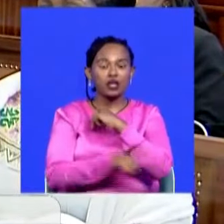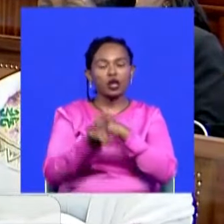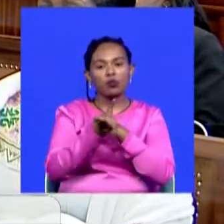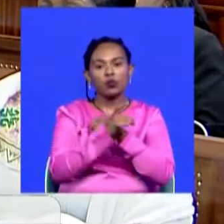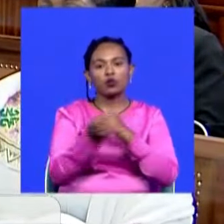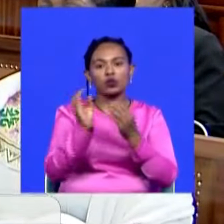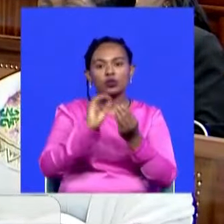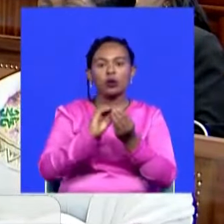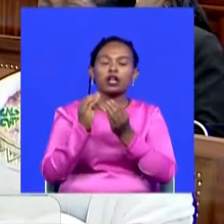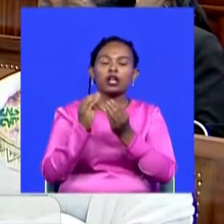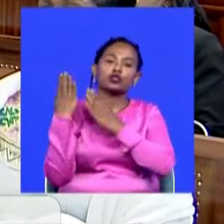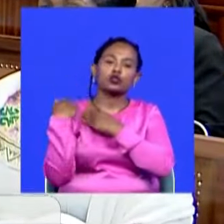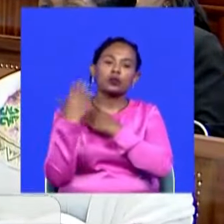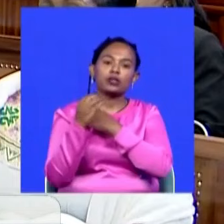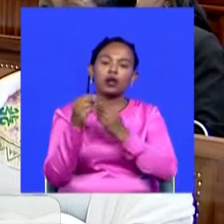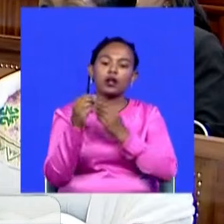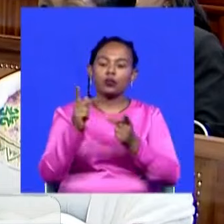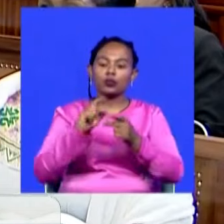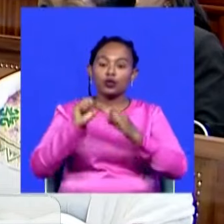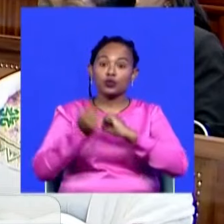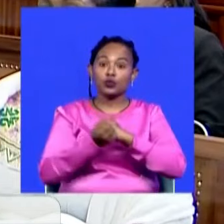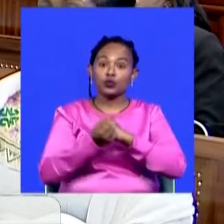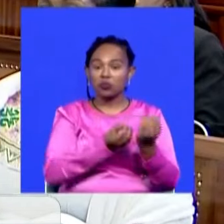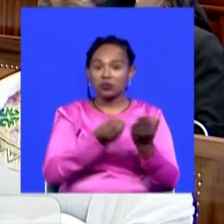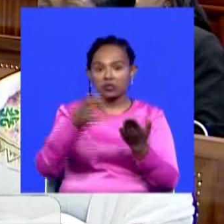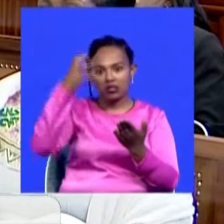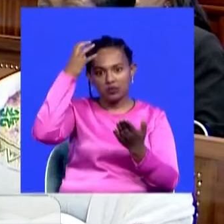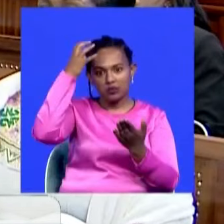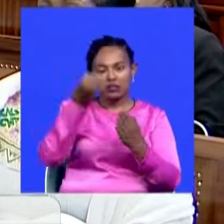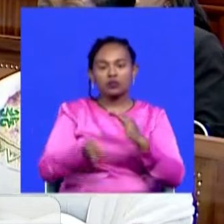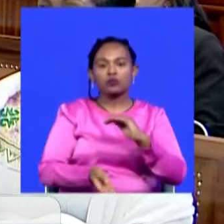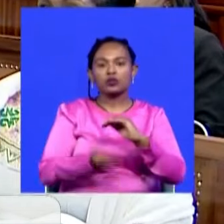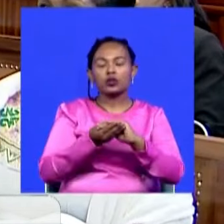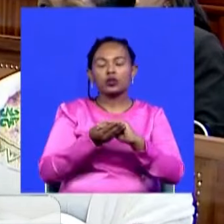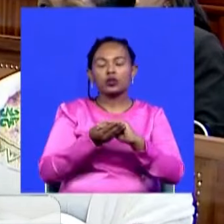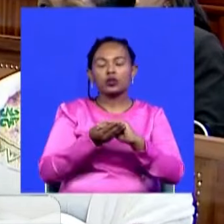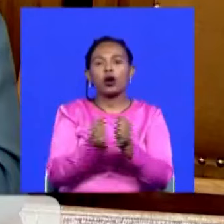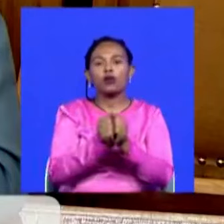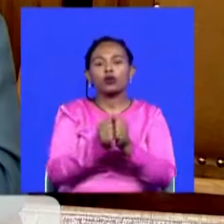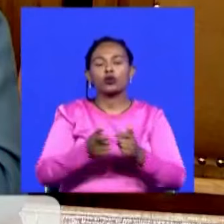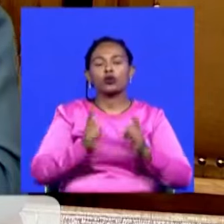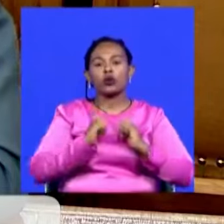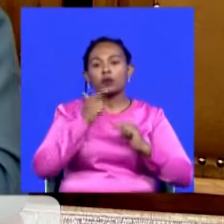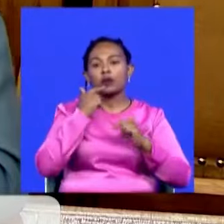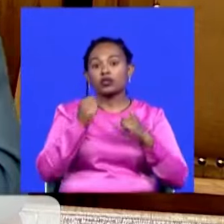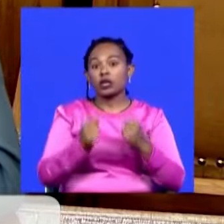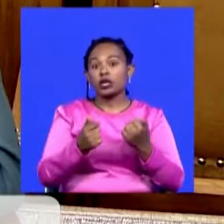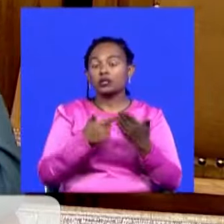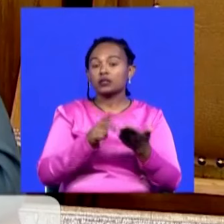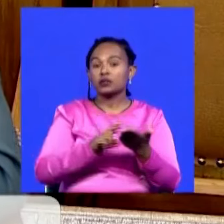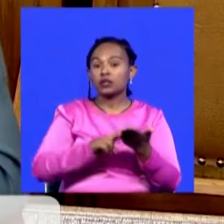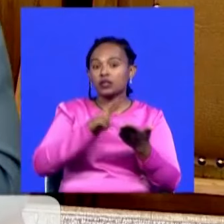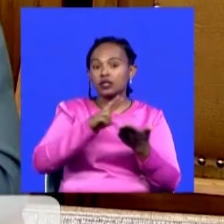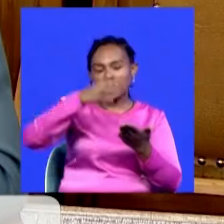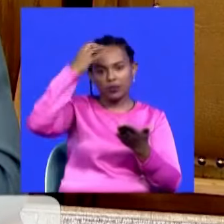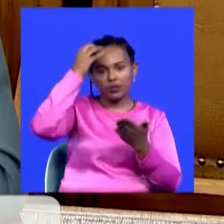ተጨማሪ ሹመት እና የቦታ ዝውውር በመስጠት መንግስት ሙሰኞችን አብሮ አቅፎ ይኖራል ማለት ይቻላል። ከዚህም የተነሳ